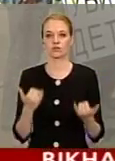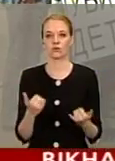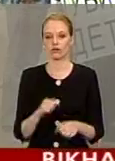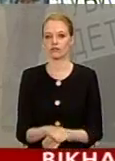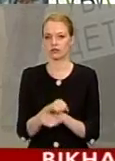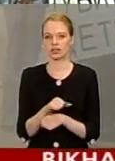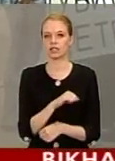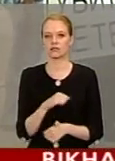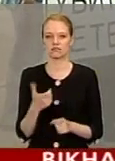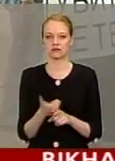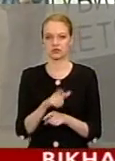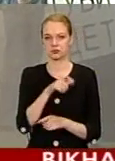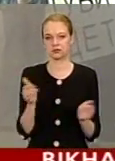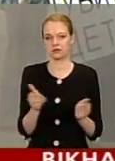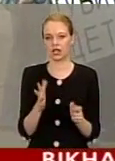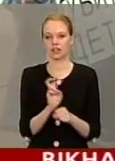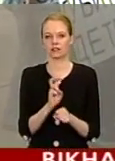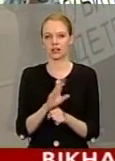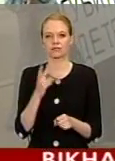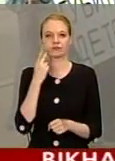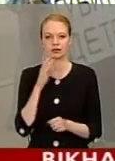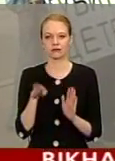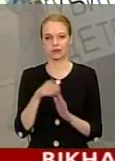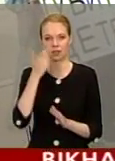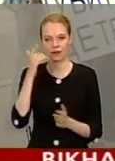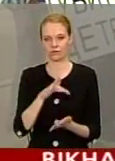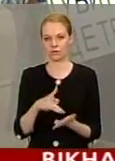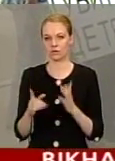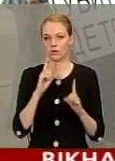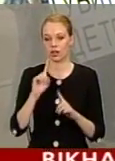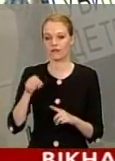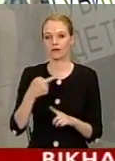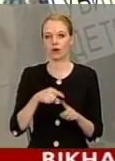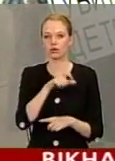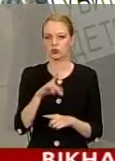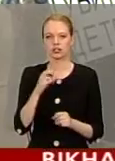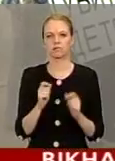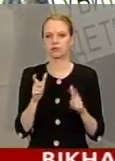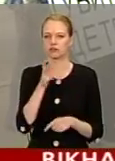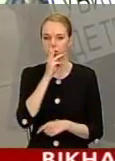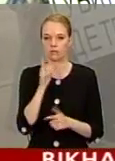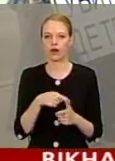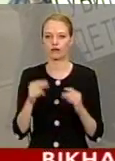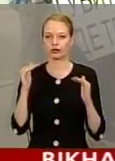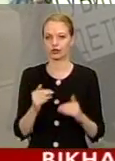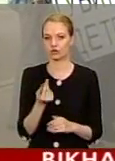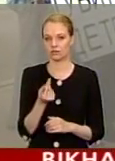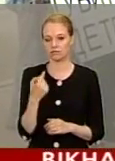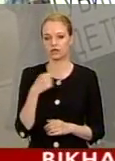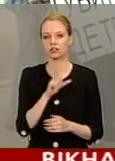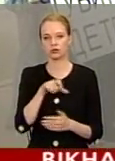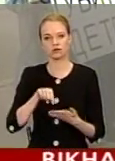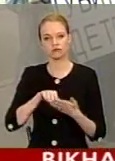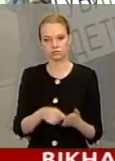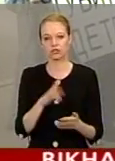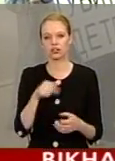Сьогоднішній пікет не найчисельніший із тих, що бувають тут, під Харківською міською радою. Втім, вимагають ці люди не підвищення зарплатні або зниження тарифів. Вони